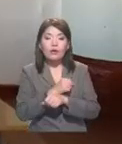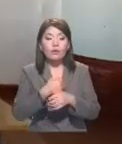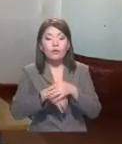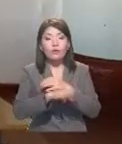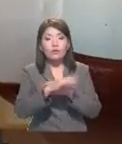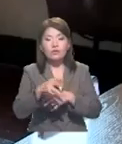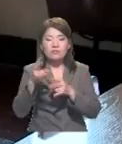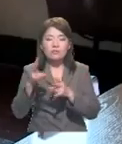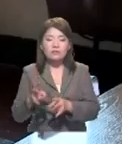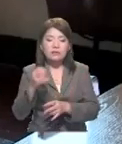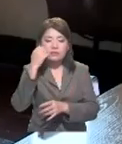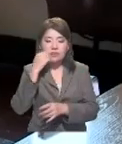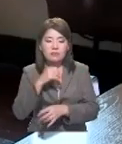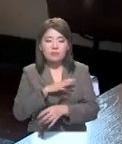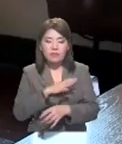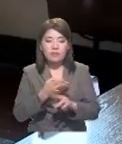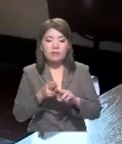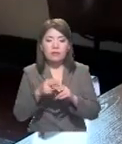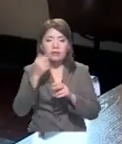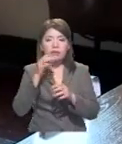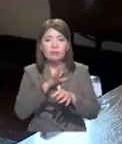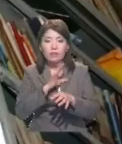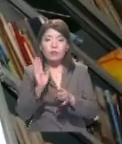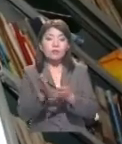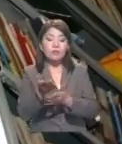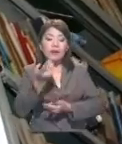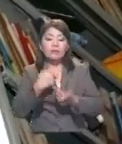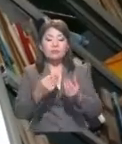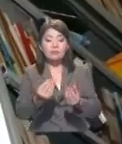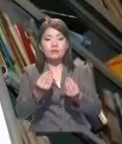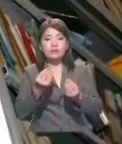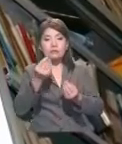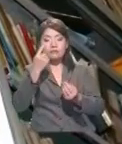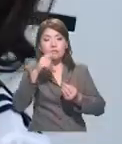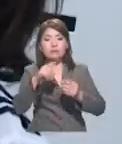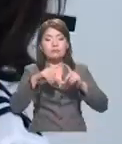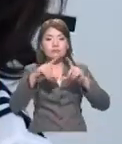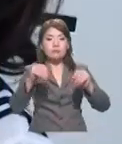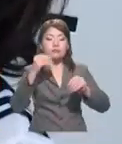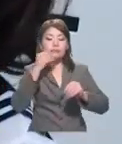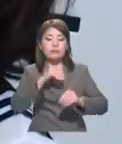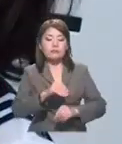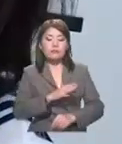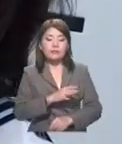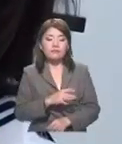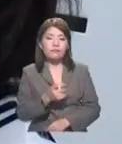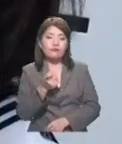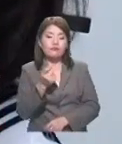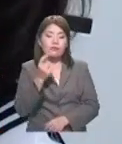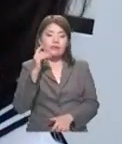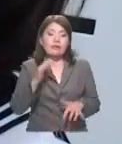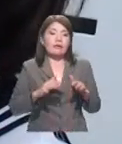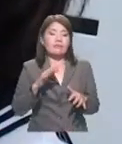аварийного здания с прогнившими полами и ветхой кровлей, а вернулись в современную школу. Немножко не верится, что это